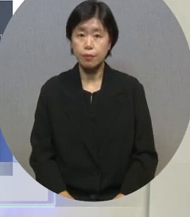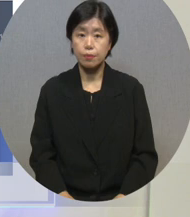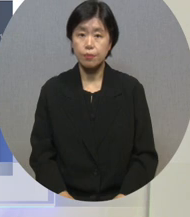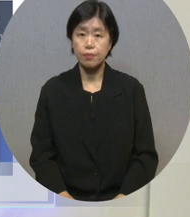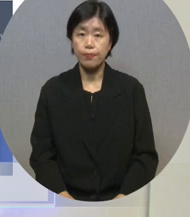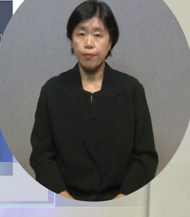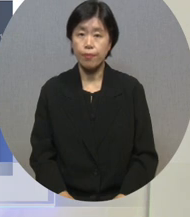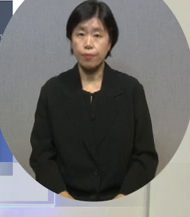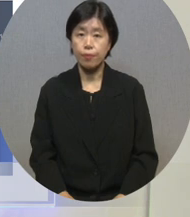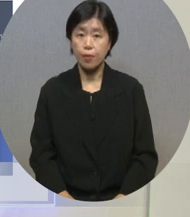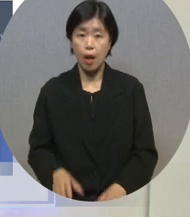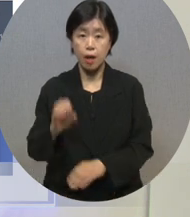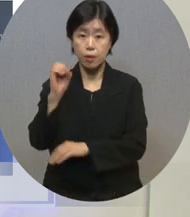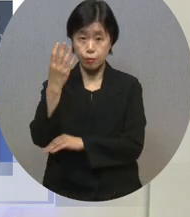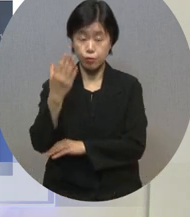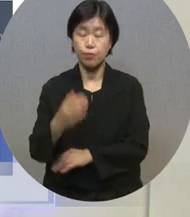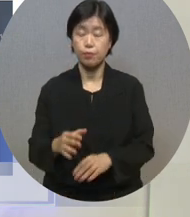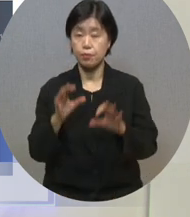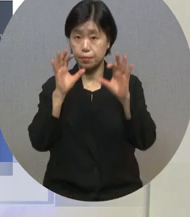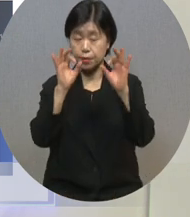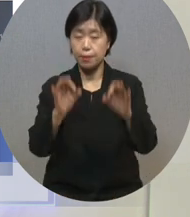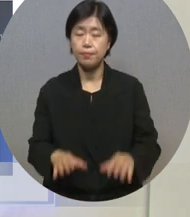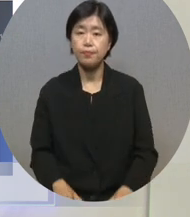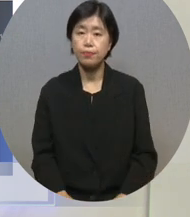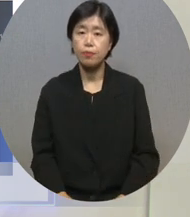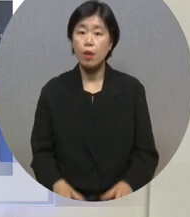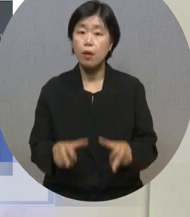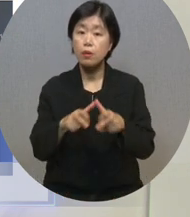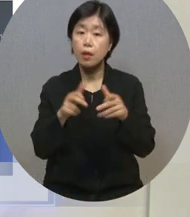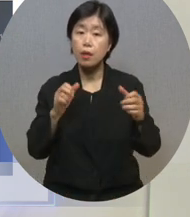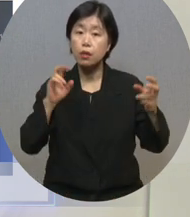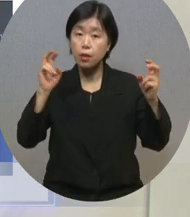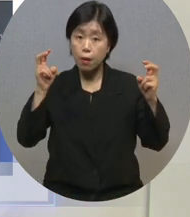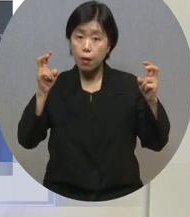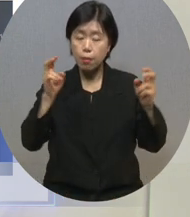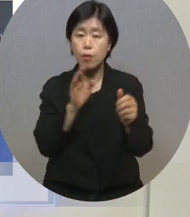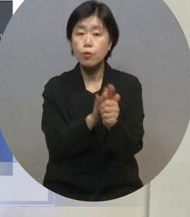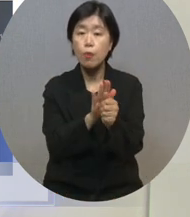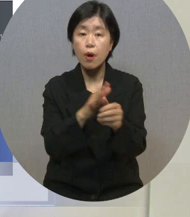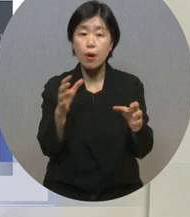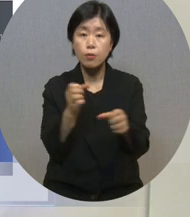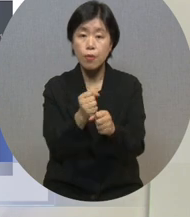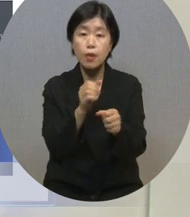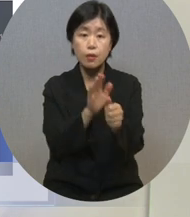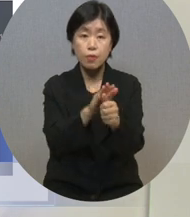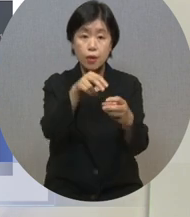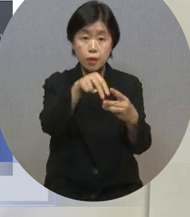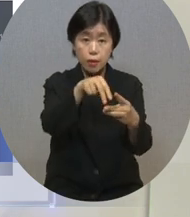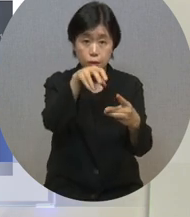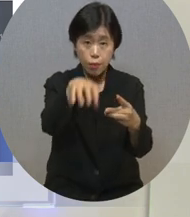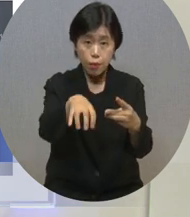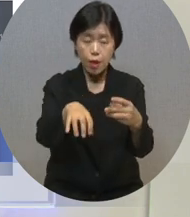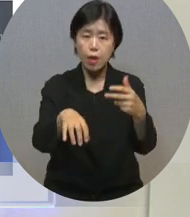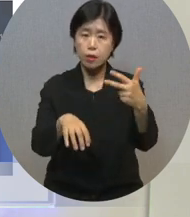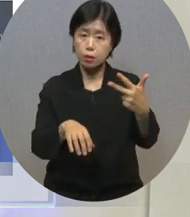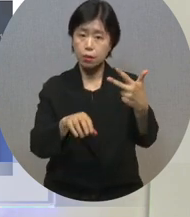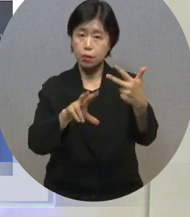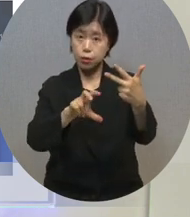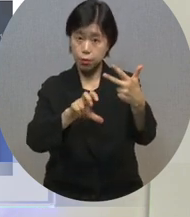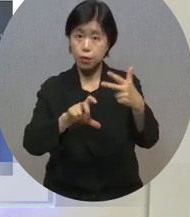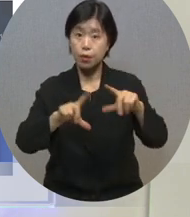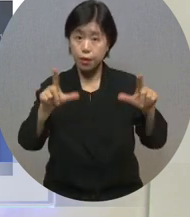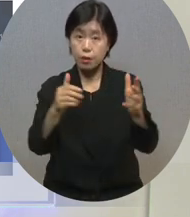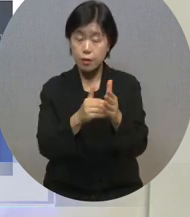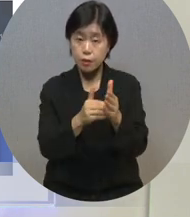계속해서 장애인신문 1면입니다. 장애인 기업종합지원센터가 오는 7월 25일까지 창업